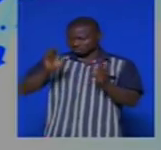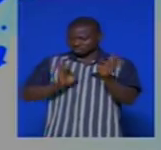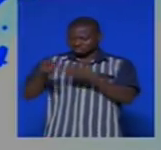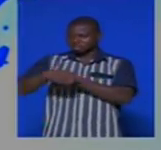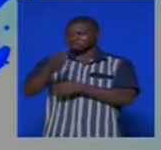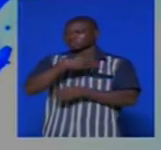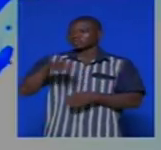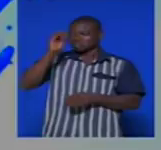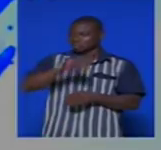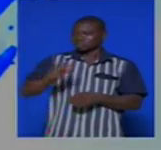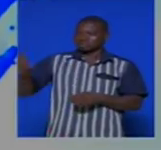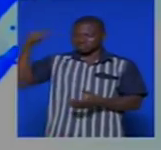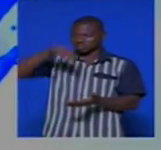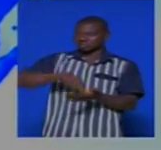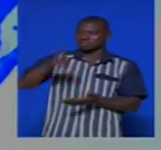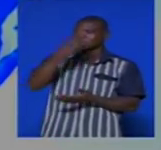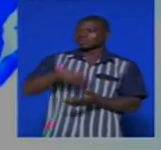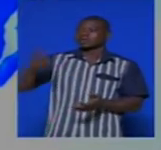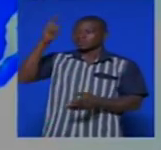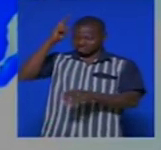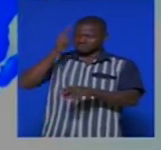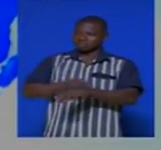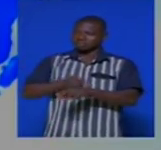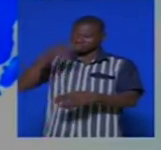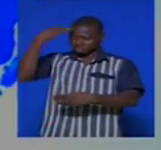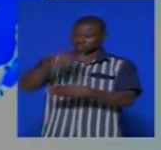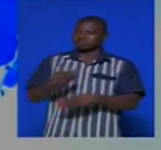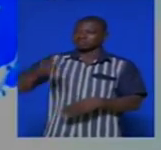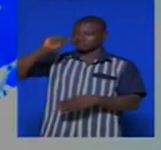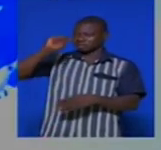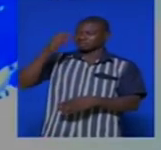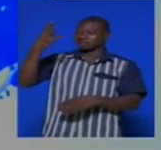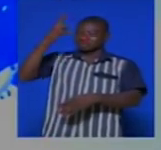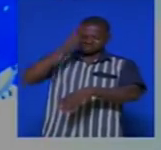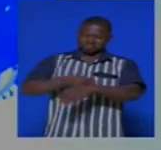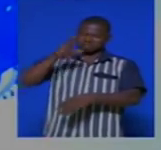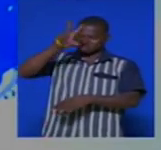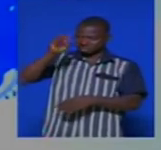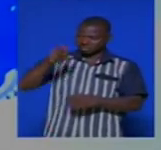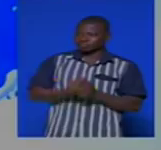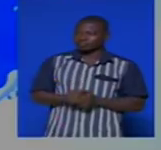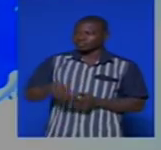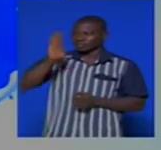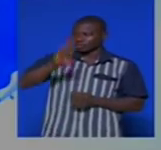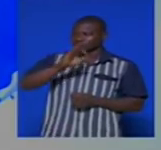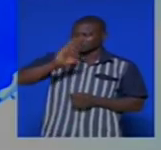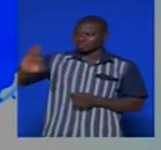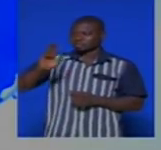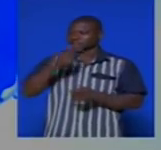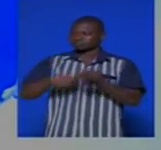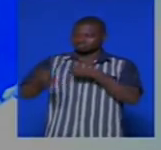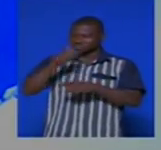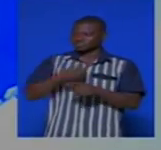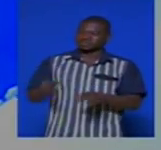La limite d'arrivée est fixée à 14h30. Le Burkina vient de franchir un pas